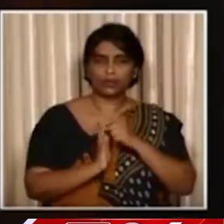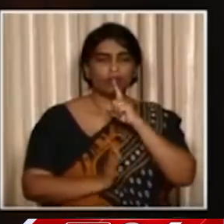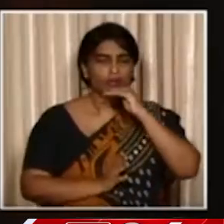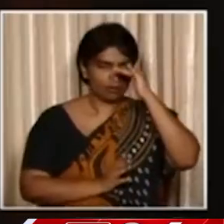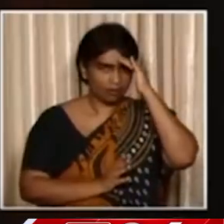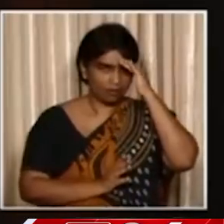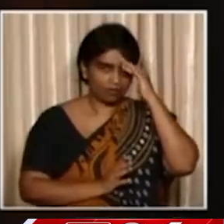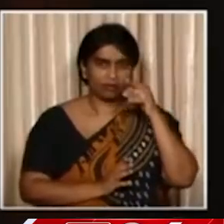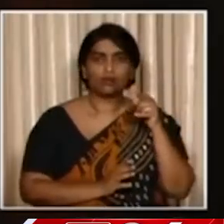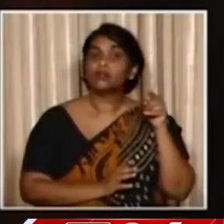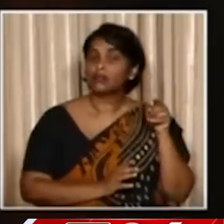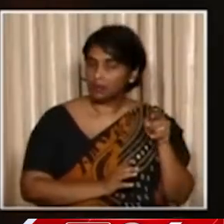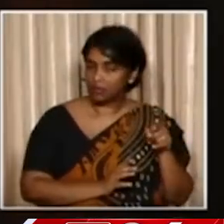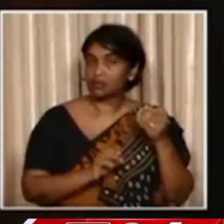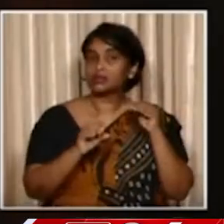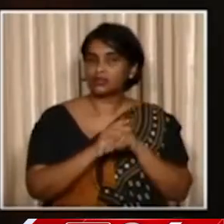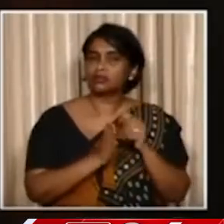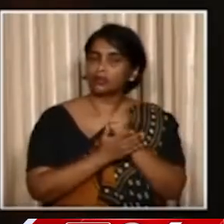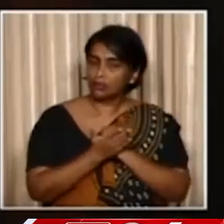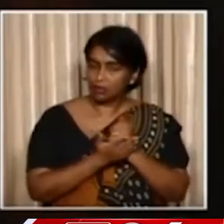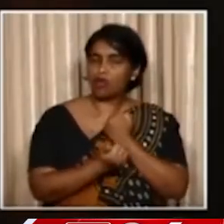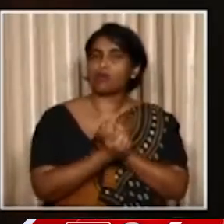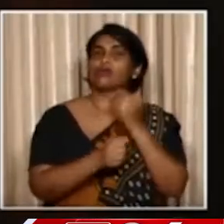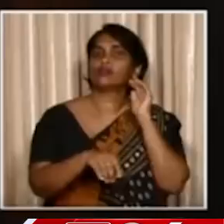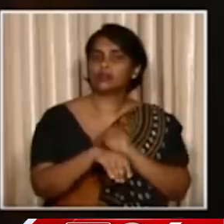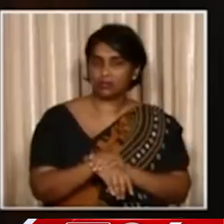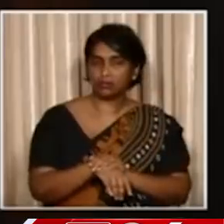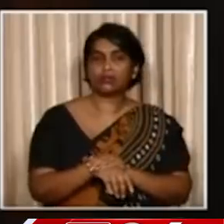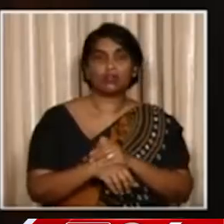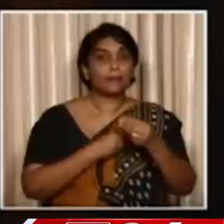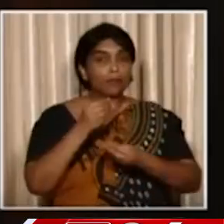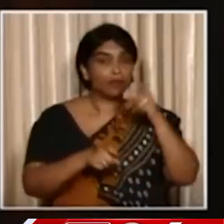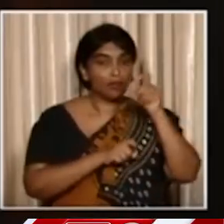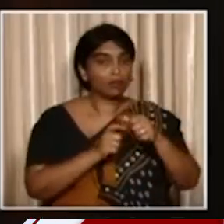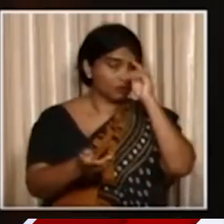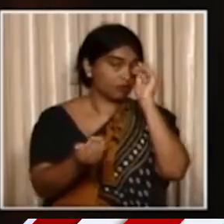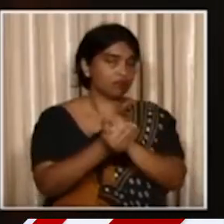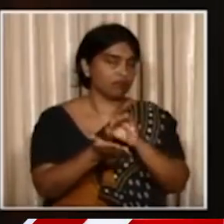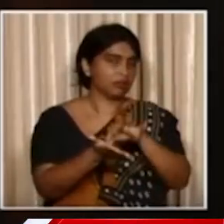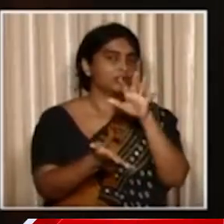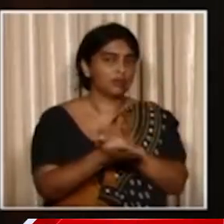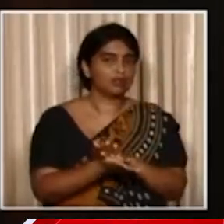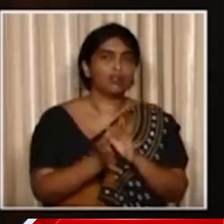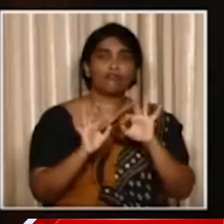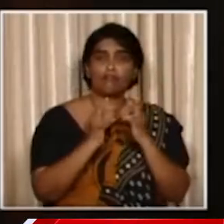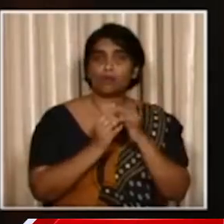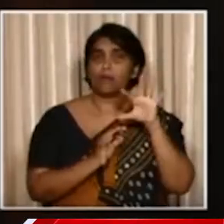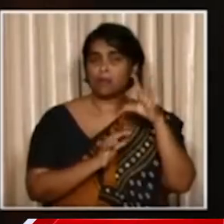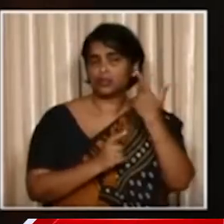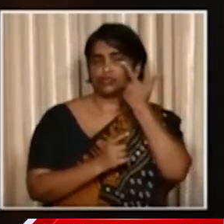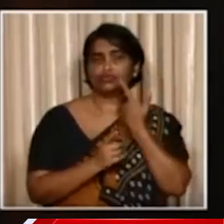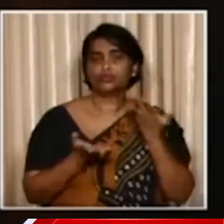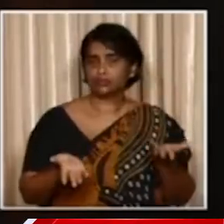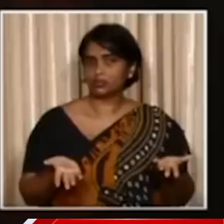කතානායකතුමනි, මේකට සම්බන්ධ සියලු දෙනාම අත්අඩංගුවට අරගෙන මේ ආයෝජකයන්ගේ ආරක්ෂාව තහවුරු කරන්න පවුල් 500ක් විතර අද අනාථ